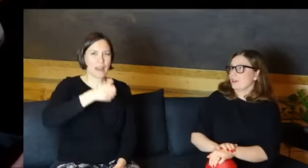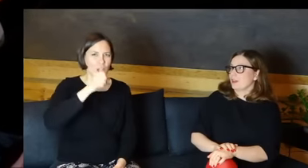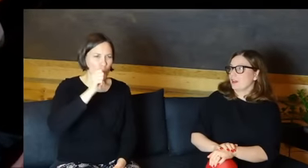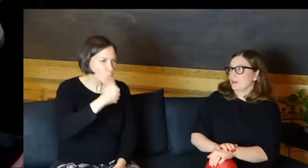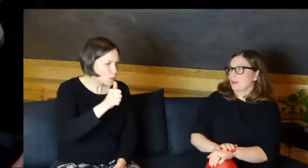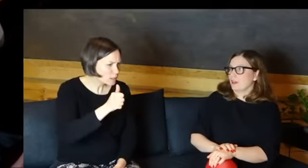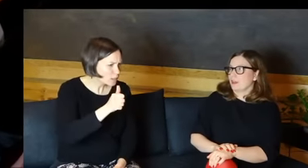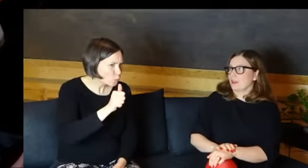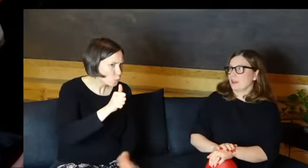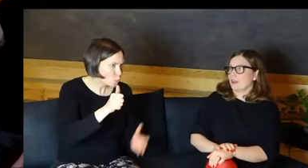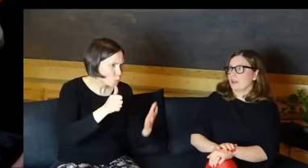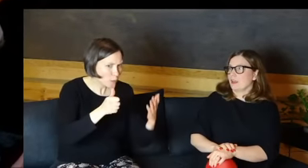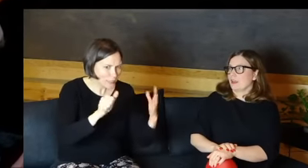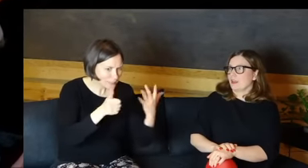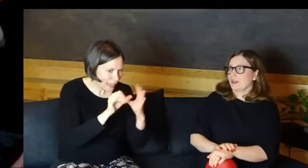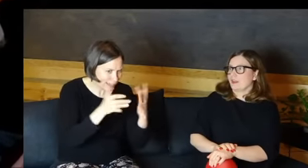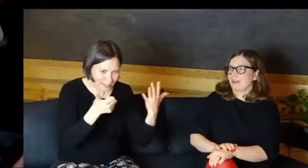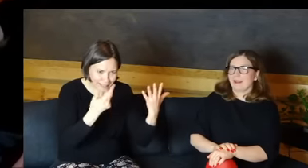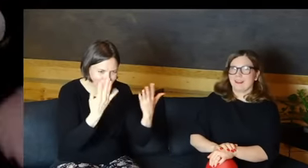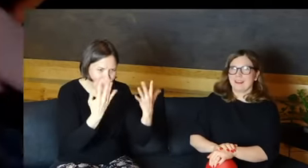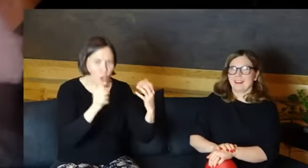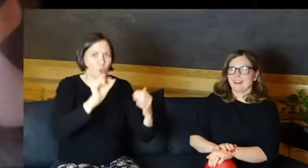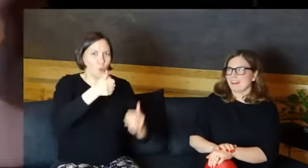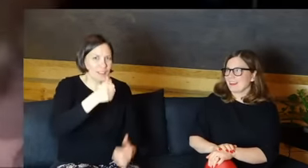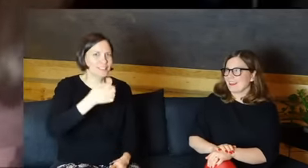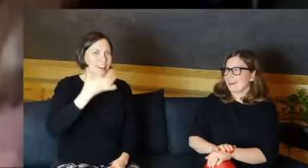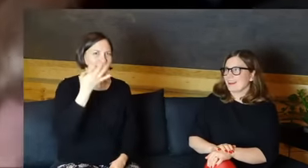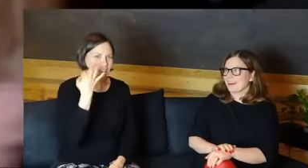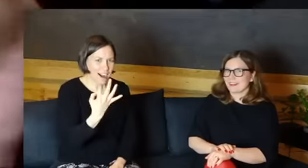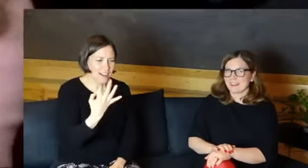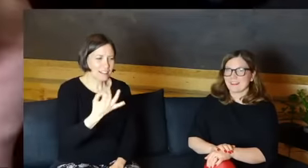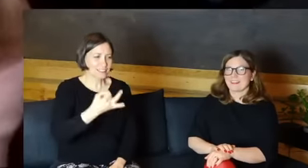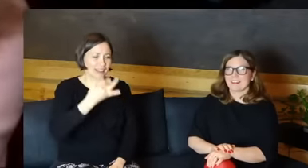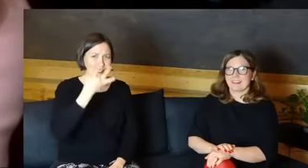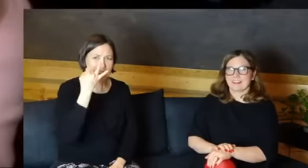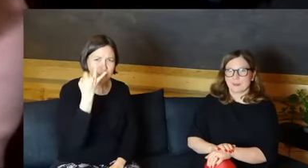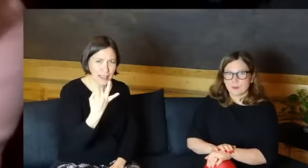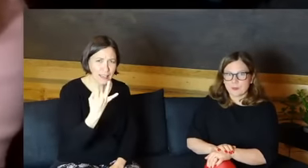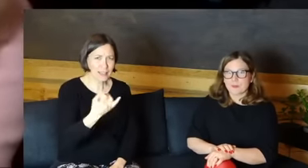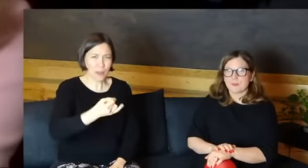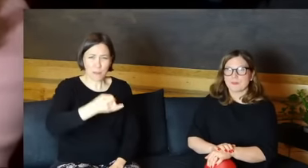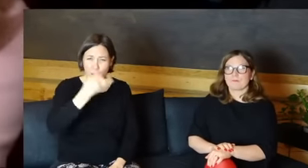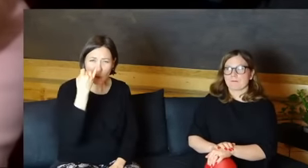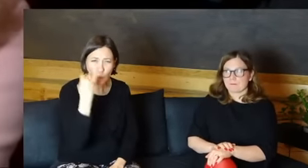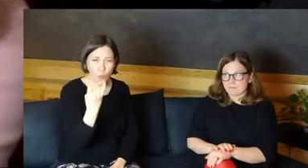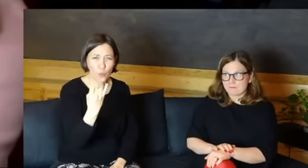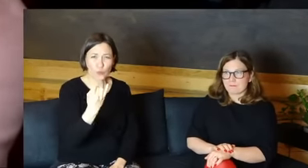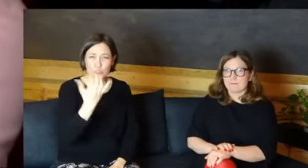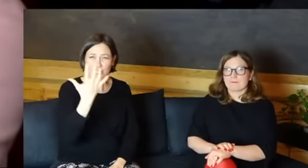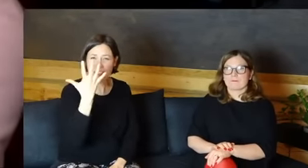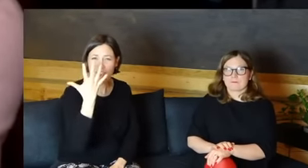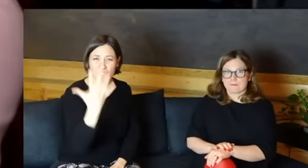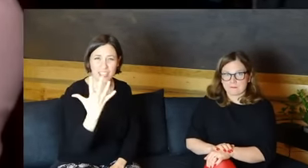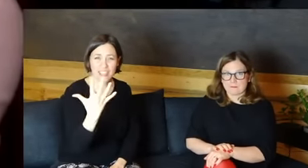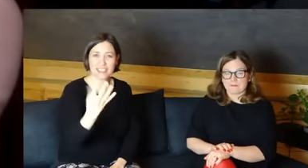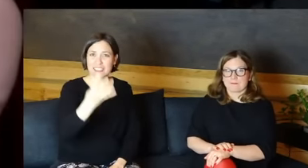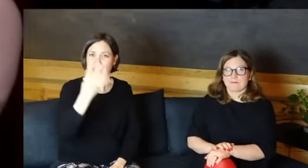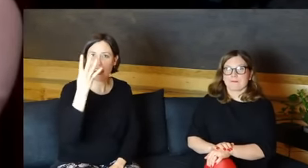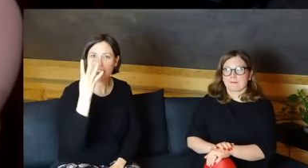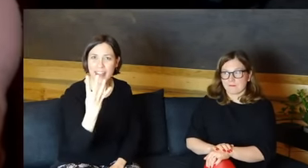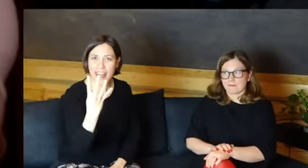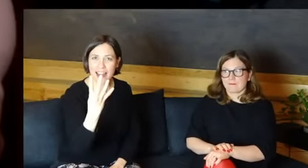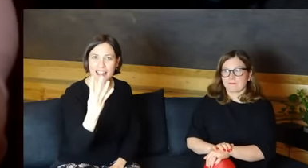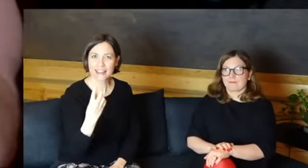9 tässä 9. 9, 8, 7, 6, 5,